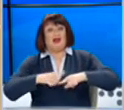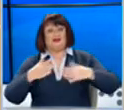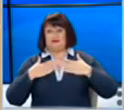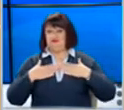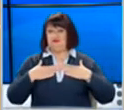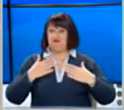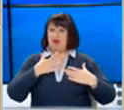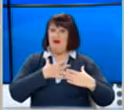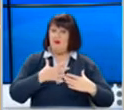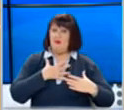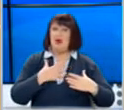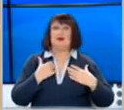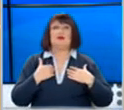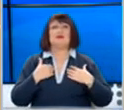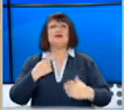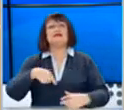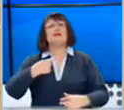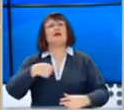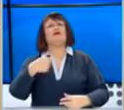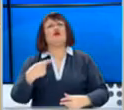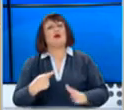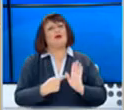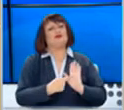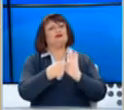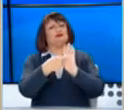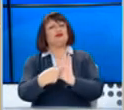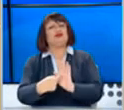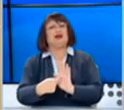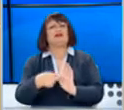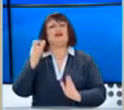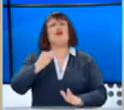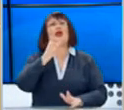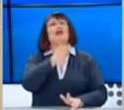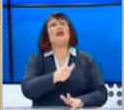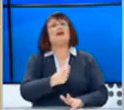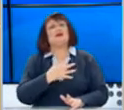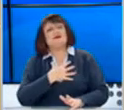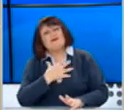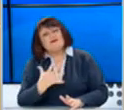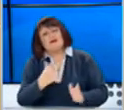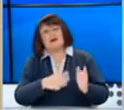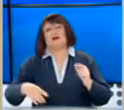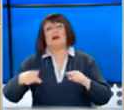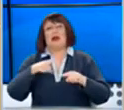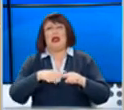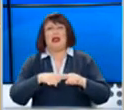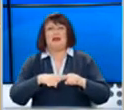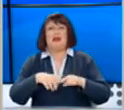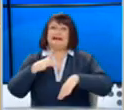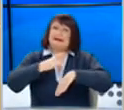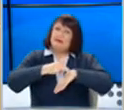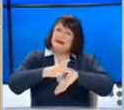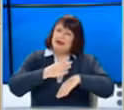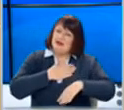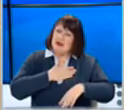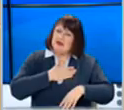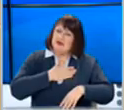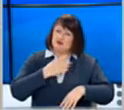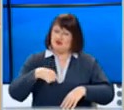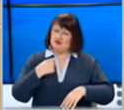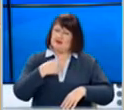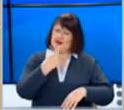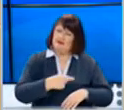στάση ζωής και πολιτικής, και το πόσο πατριώτης είναι κάποιος φέρεται τελικά μέσα από τις